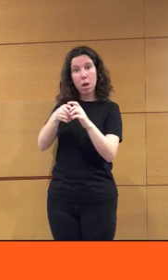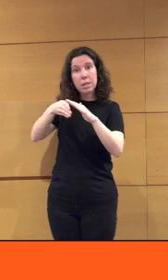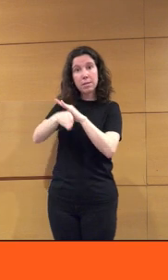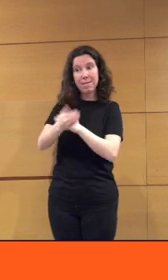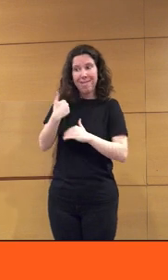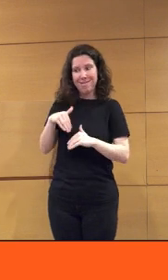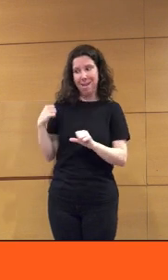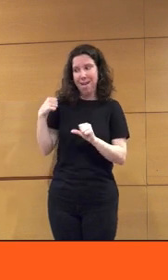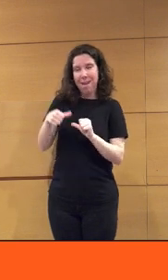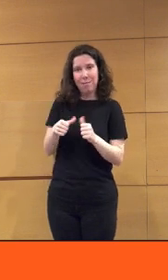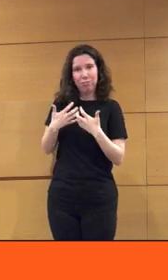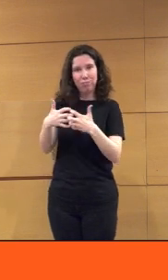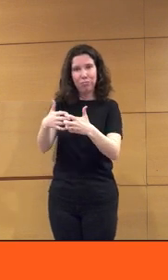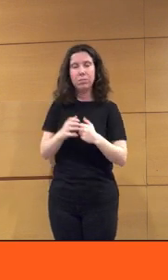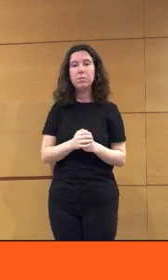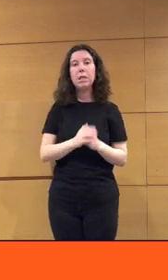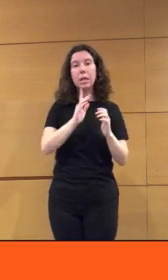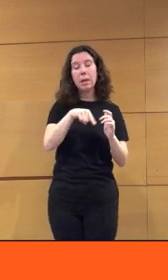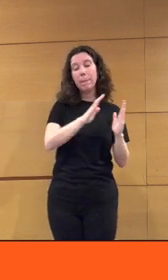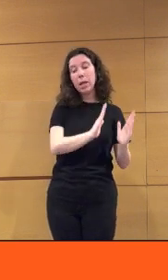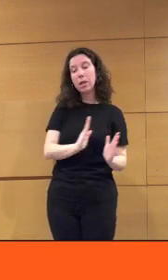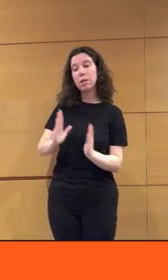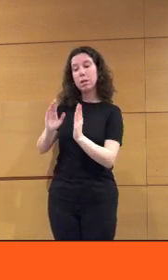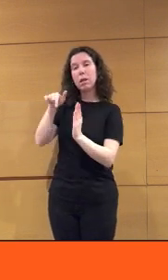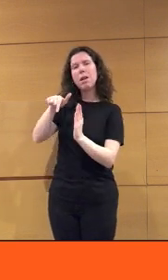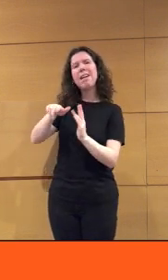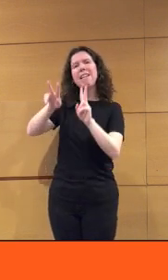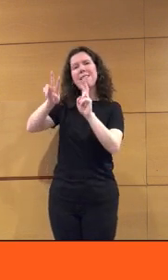marxa i també parlar d'un aspecte